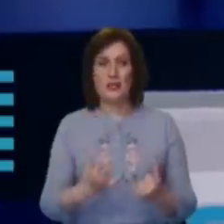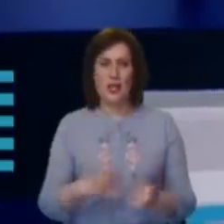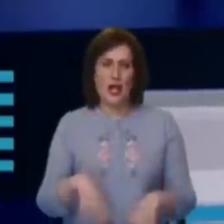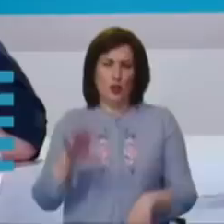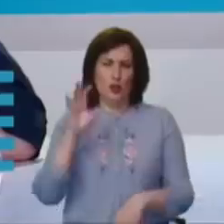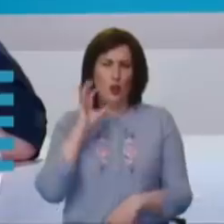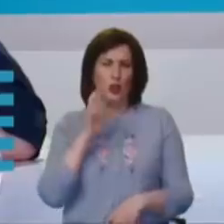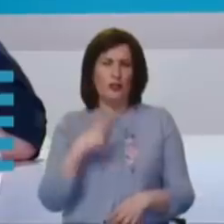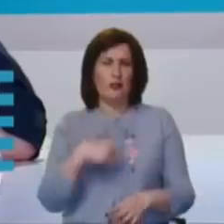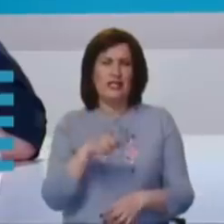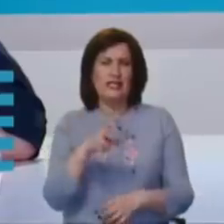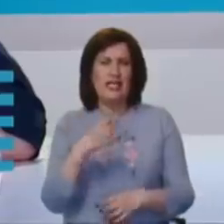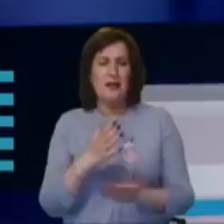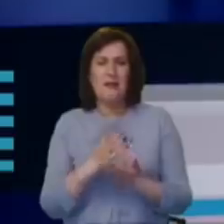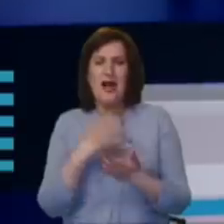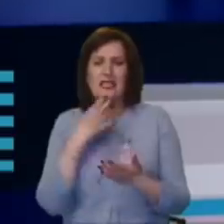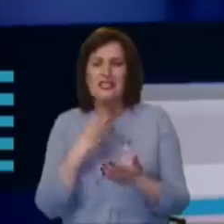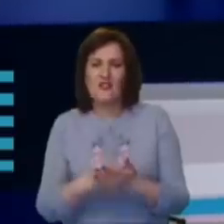Президент Зеленський має свою,